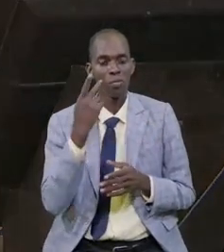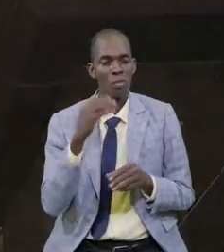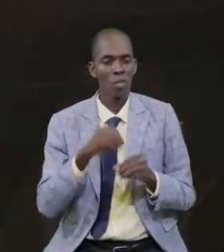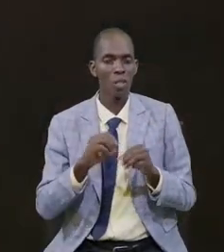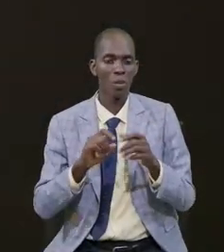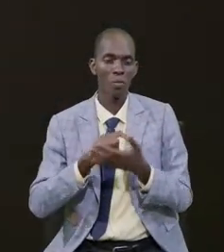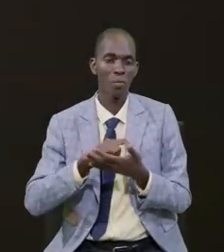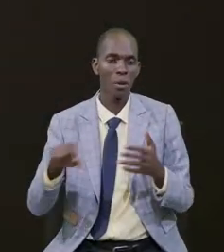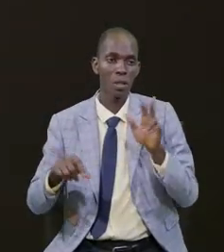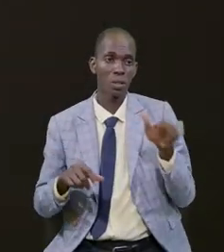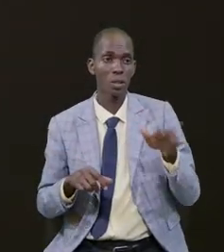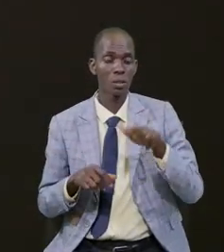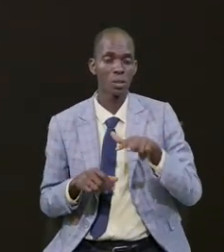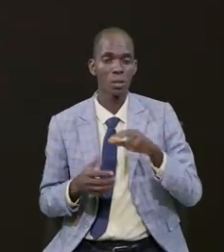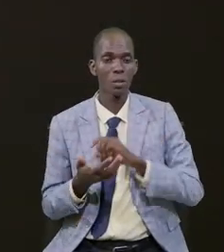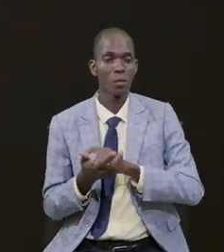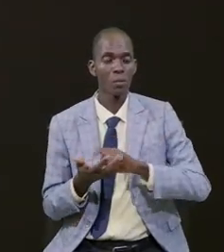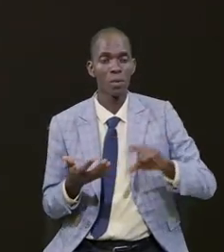33.